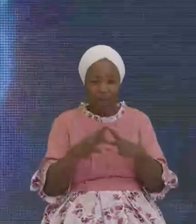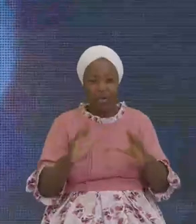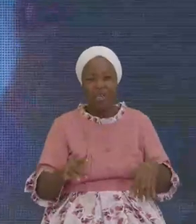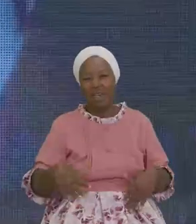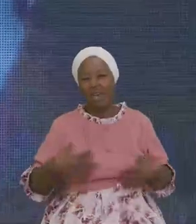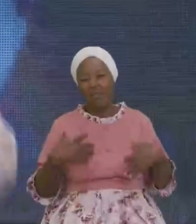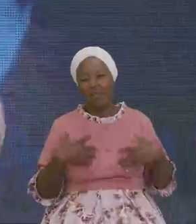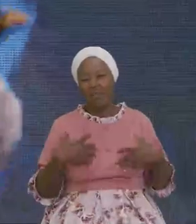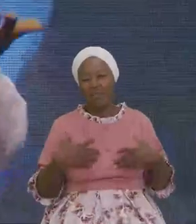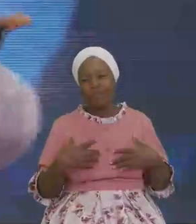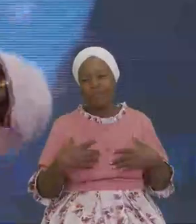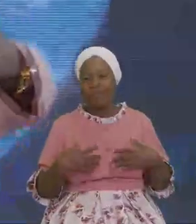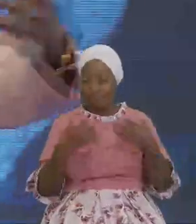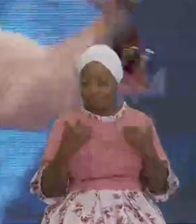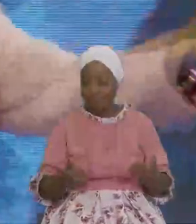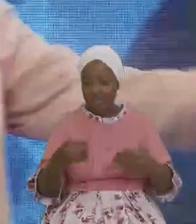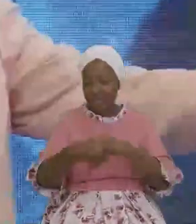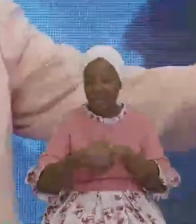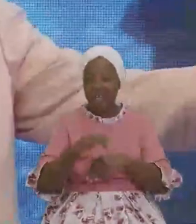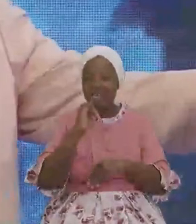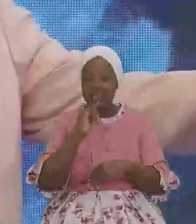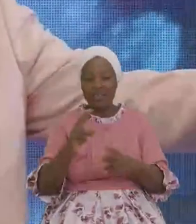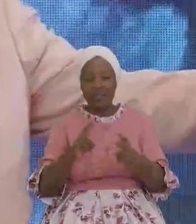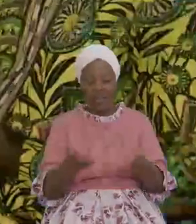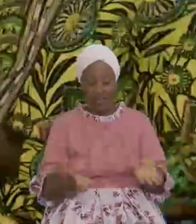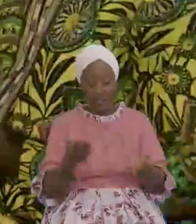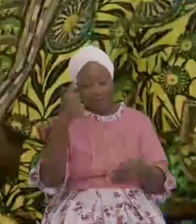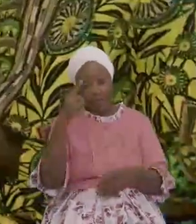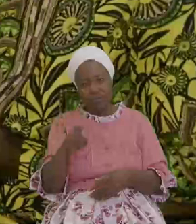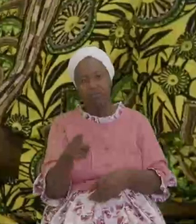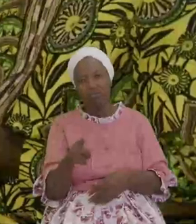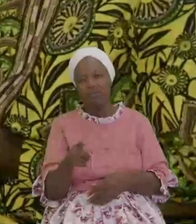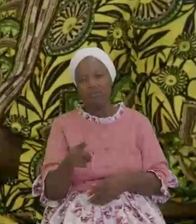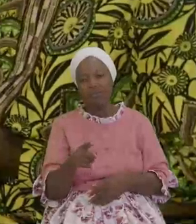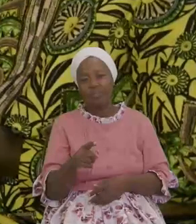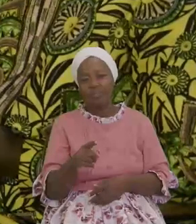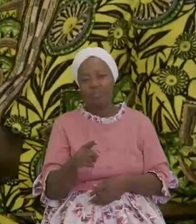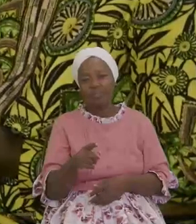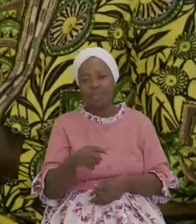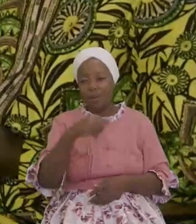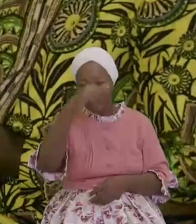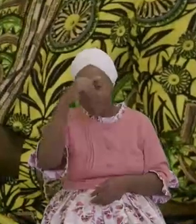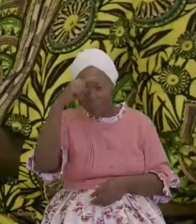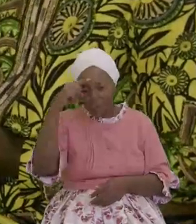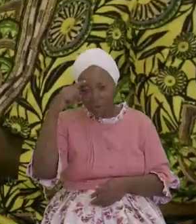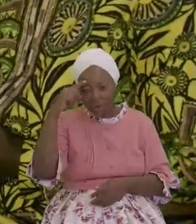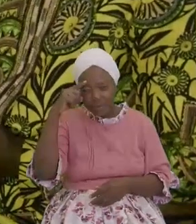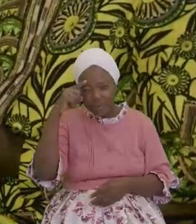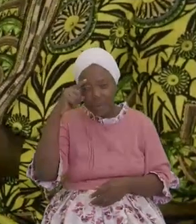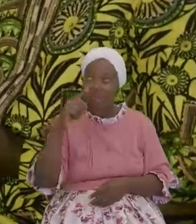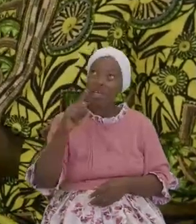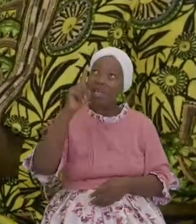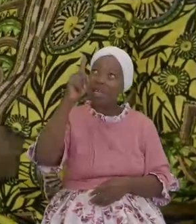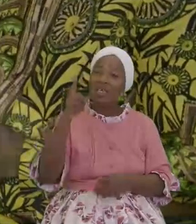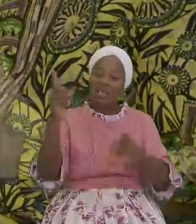vie. Nous avons la vie plus abondante. Ce soir, c'est aussi disponible pour toi.